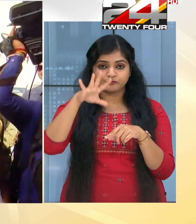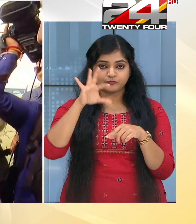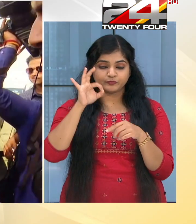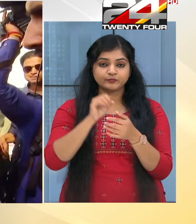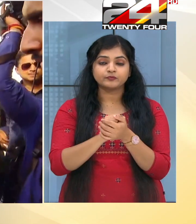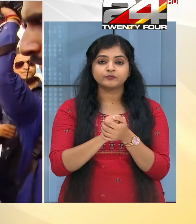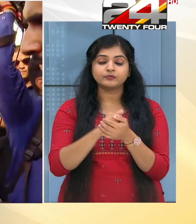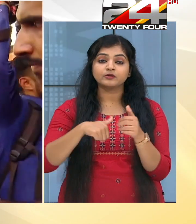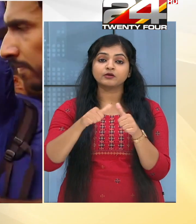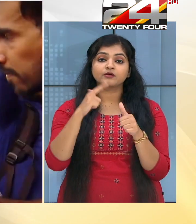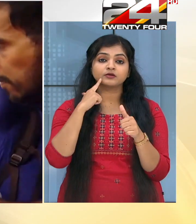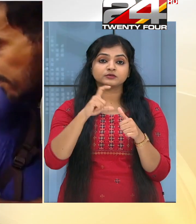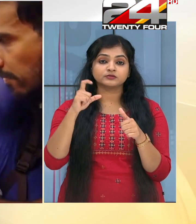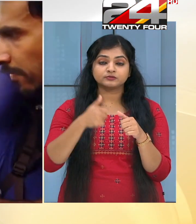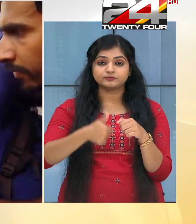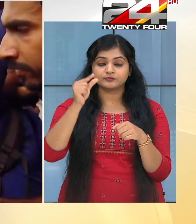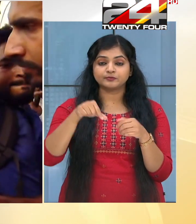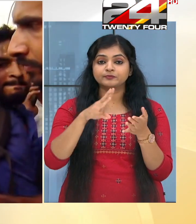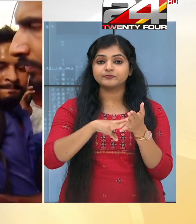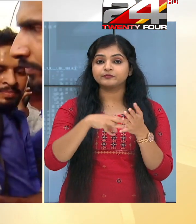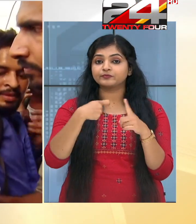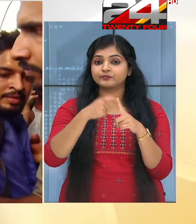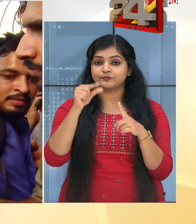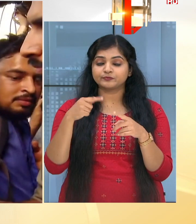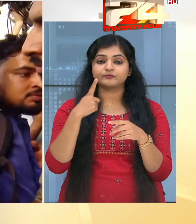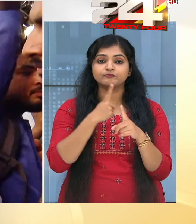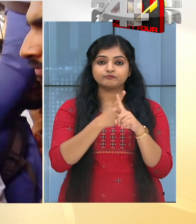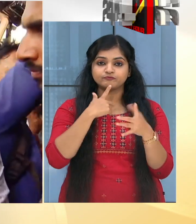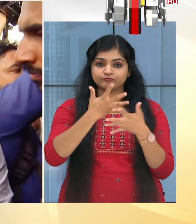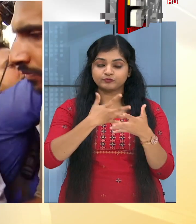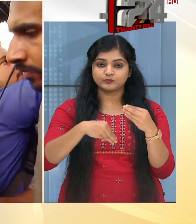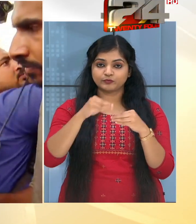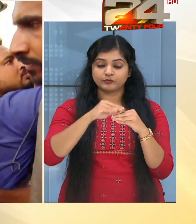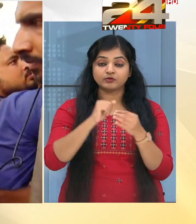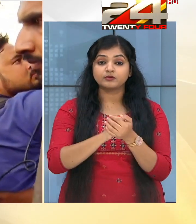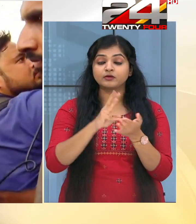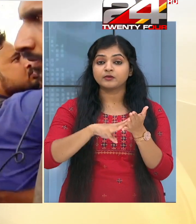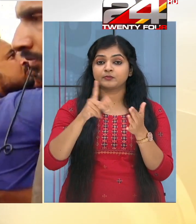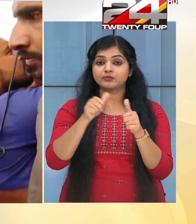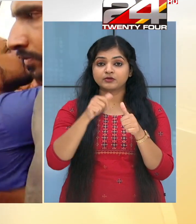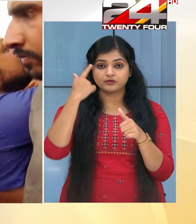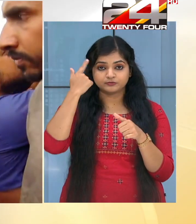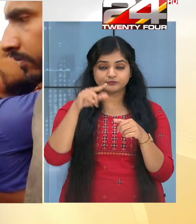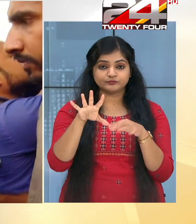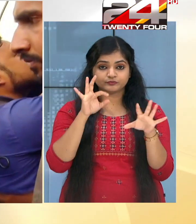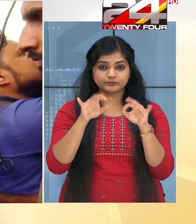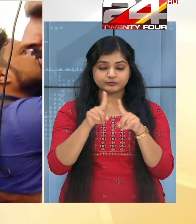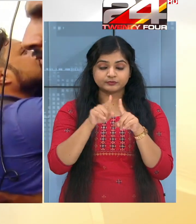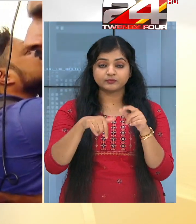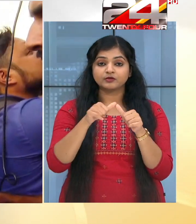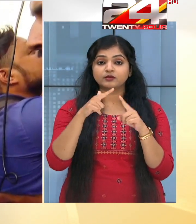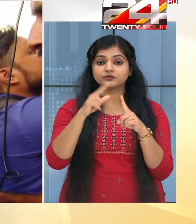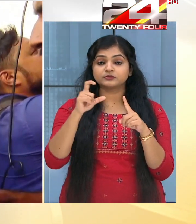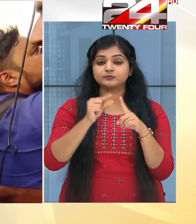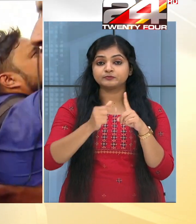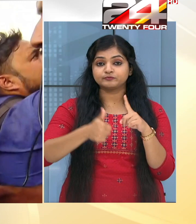before the ACC president Malikarjun Kharge ji. Based on the opinions of the MLAs, the high command ACC president will take a